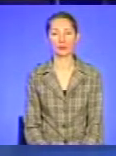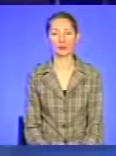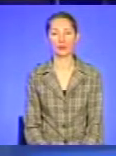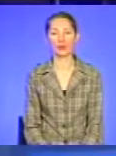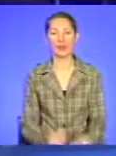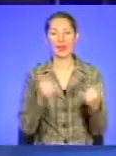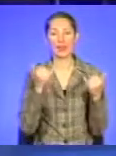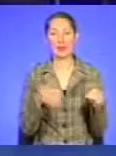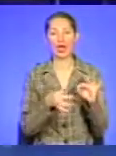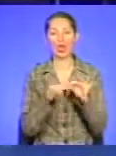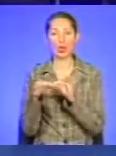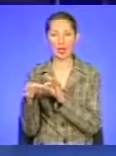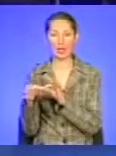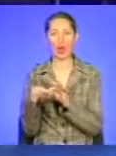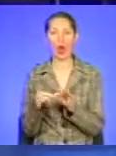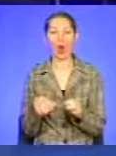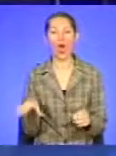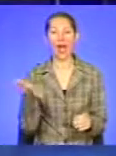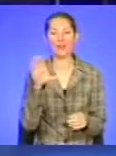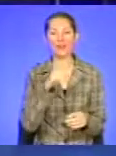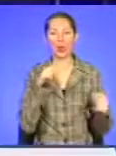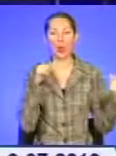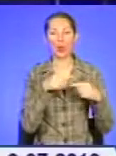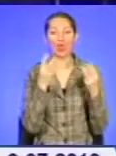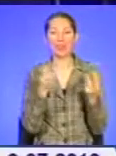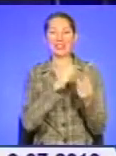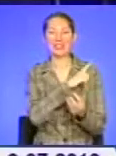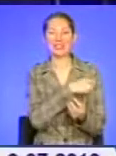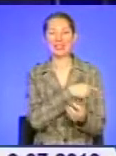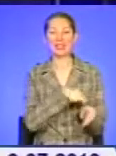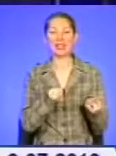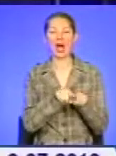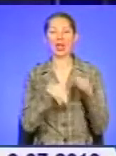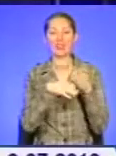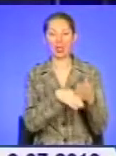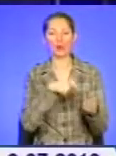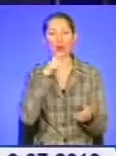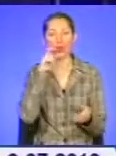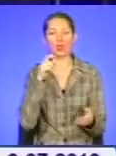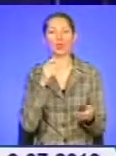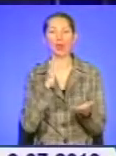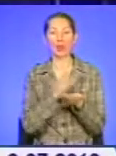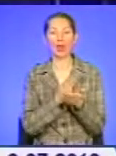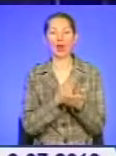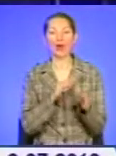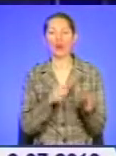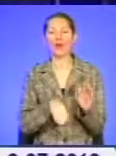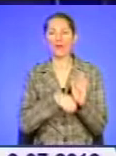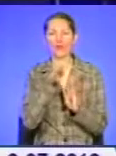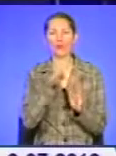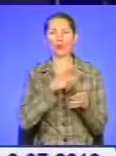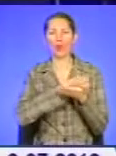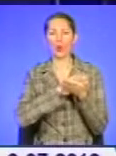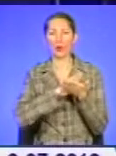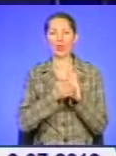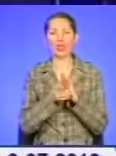А тепер докладніше. Усі протипожежні сили та засоби в Україні проведені до найвищого стану готовності. Про це заявив